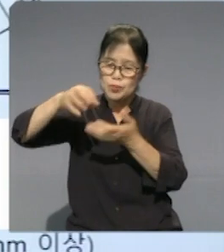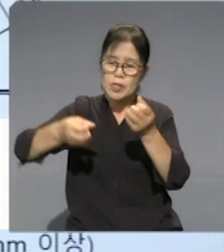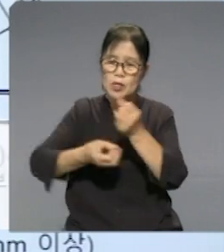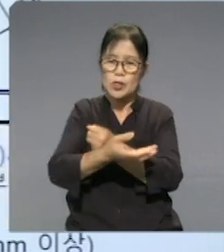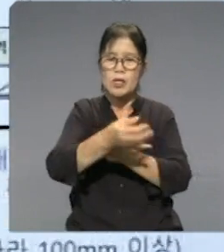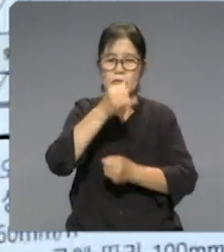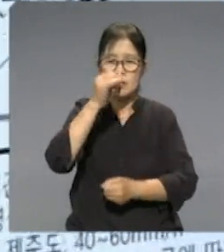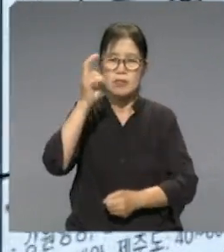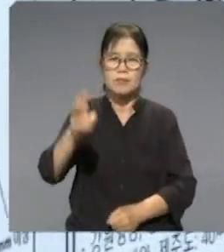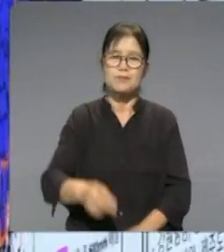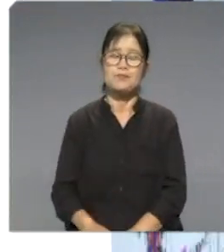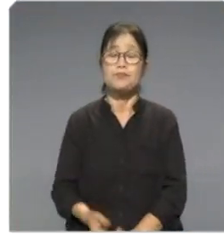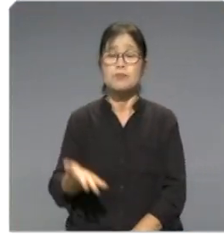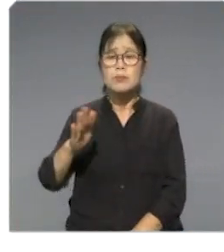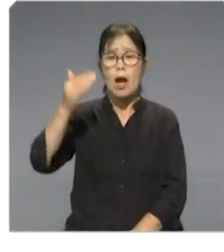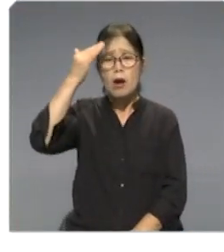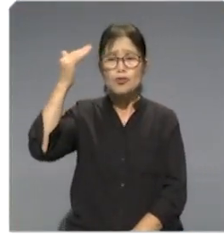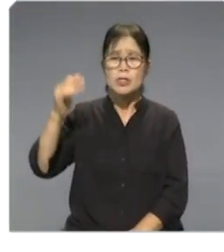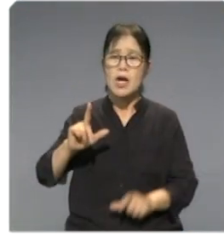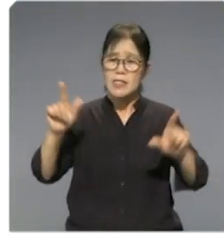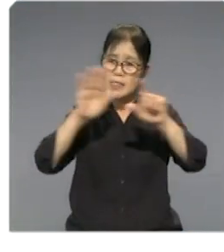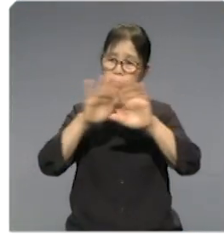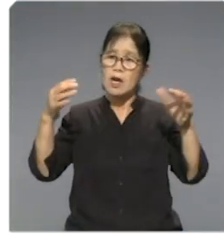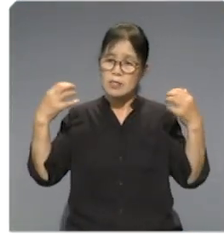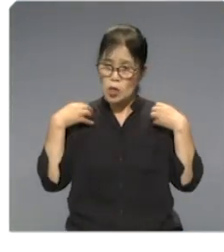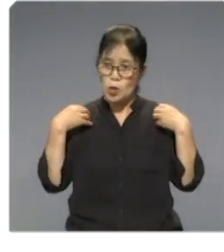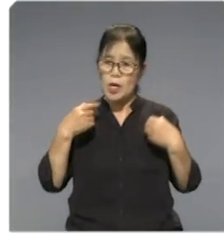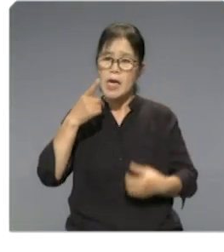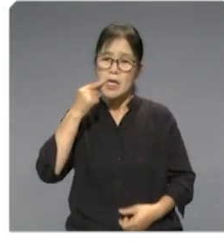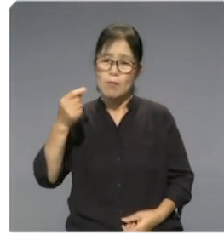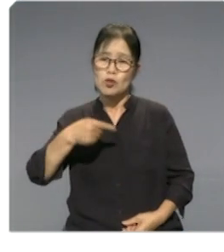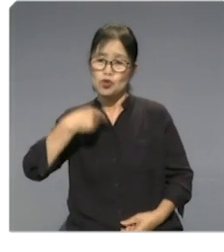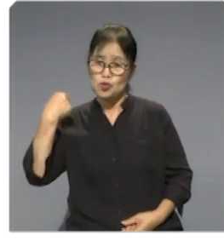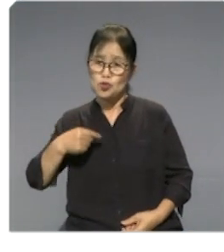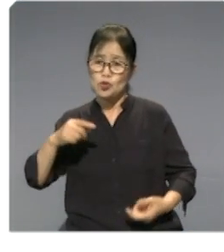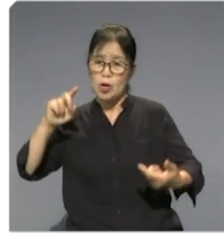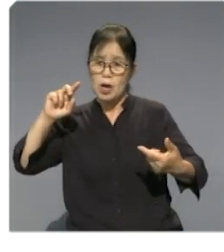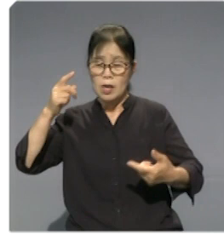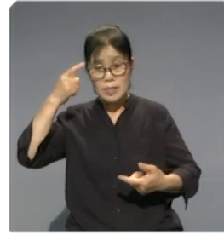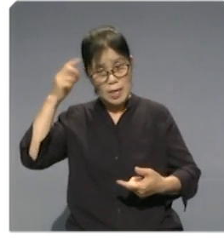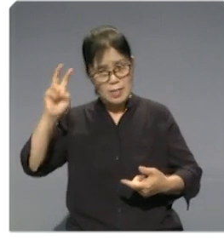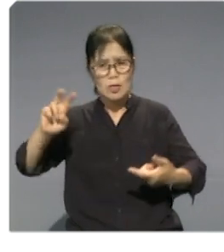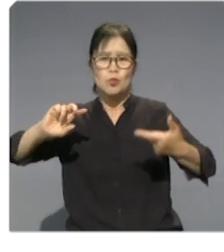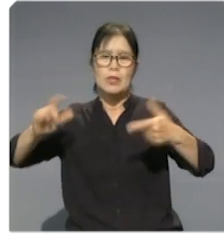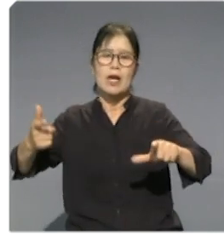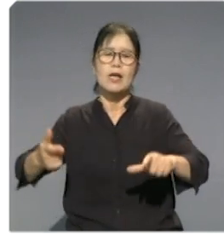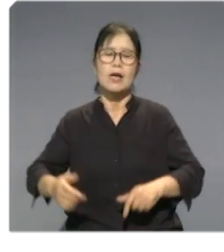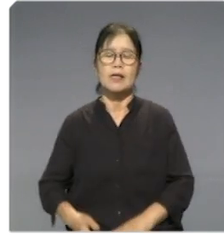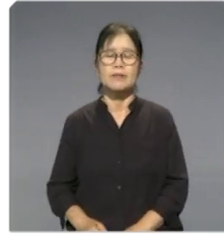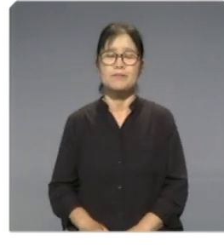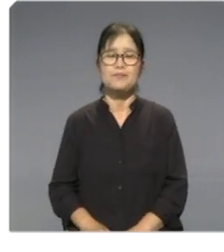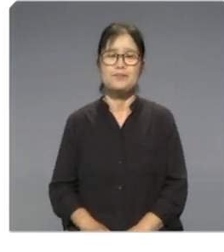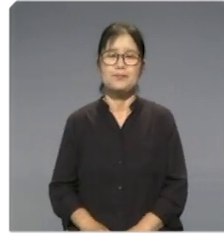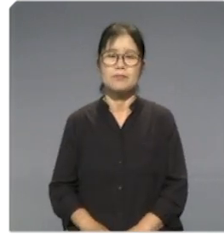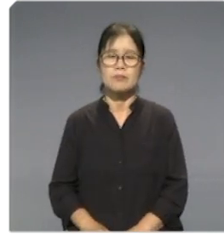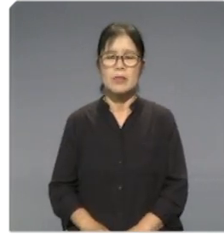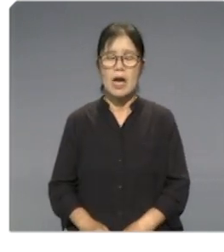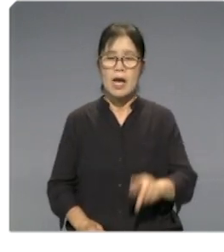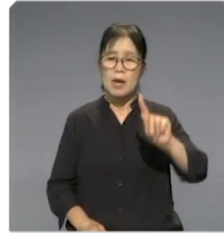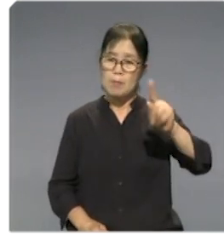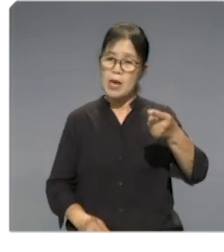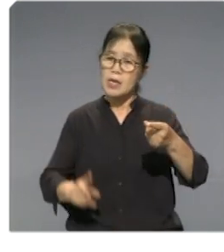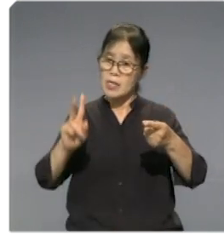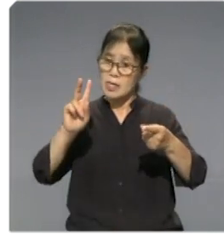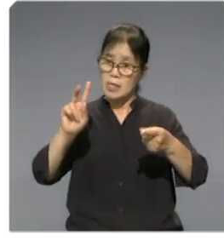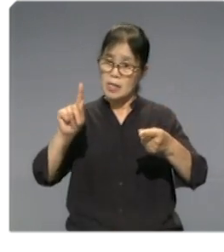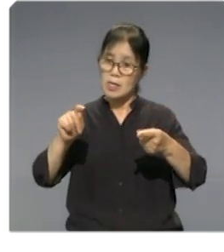것으로. 그런데 우리나라 기상청과 일본, 중국 기상청의 예상이 좀 다릅니다. 한 100km